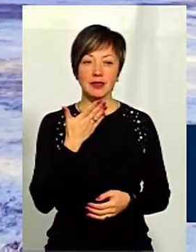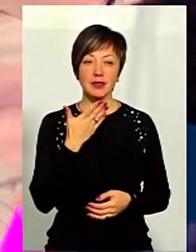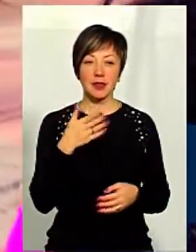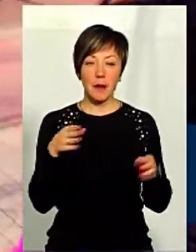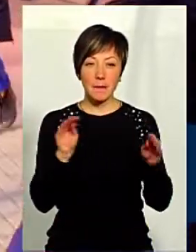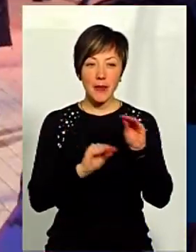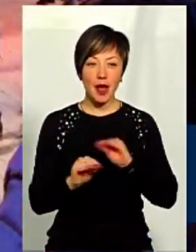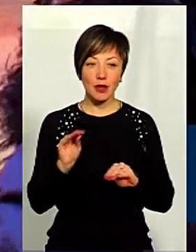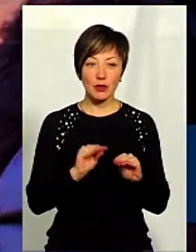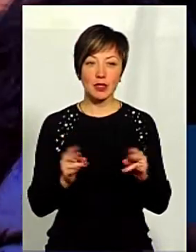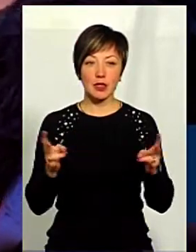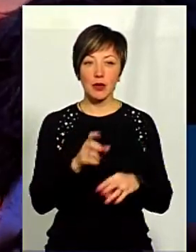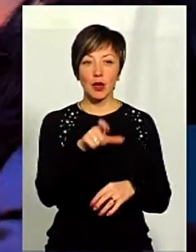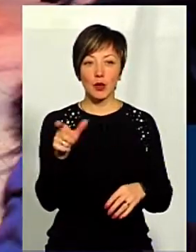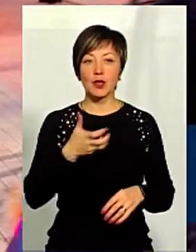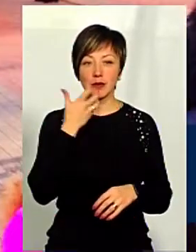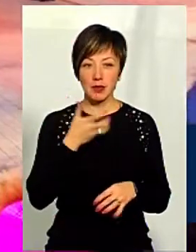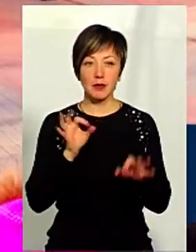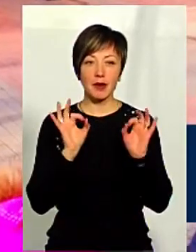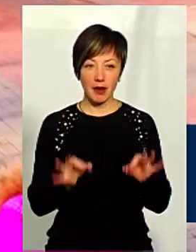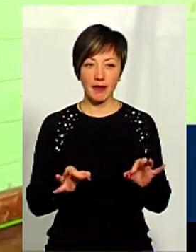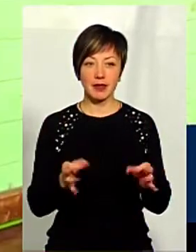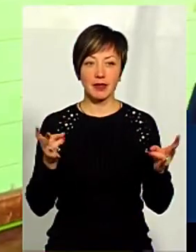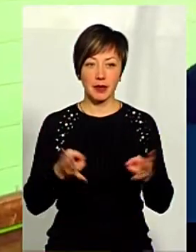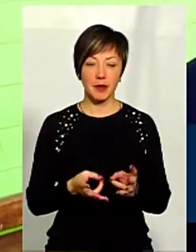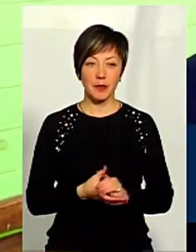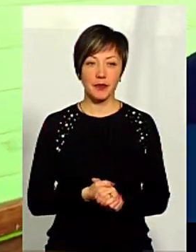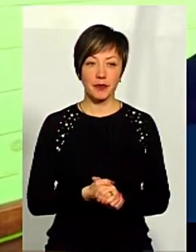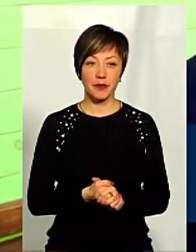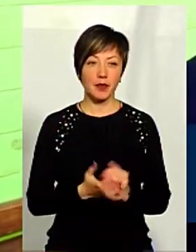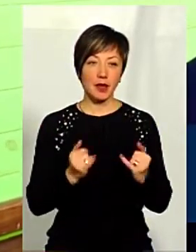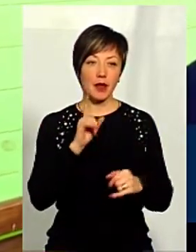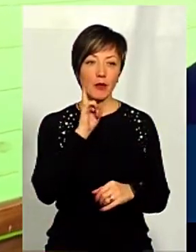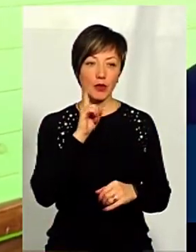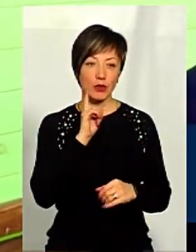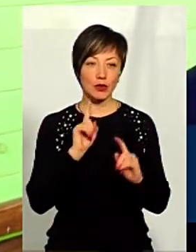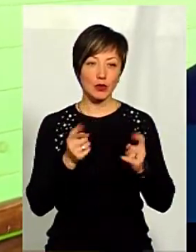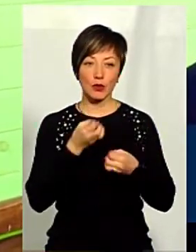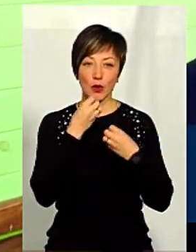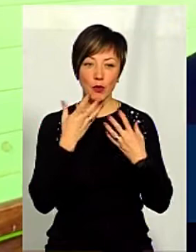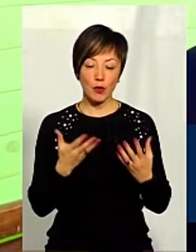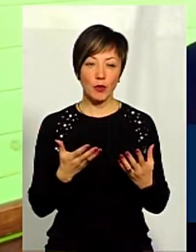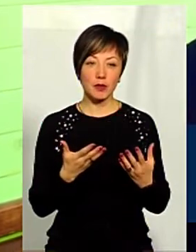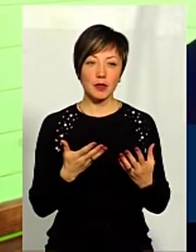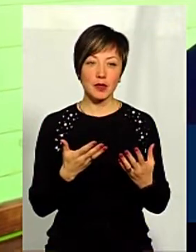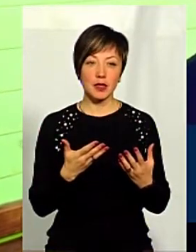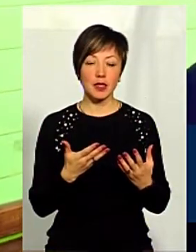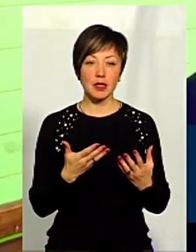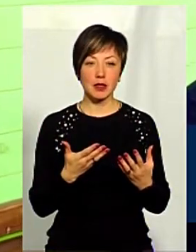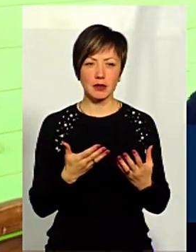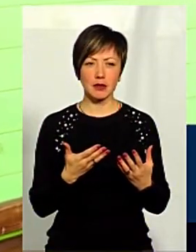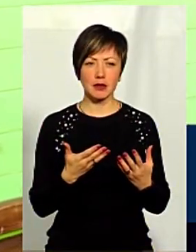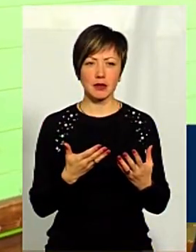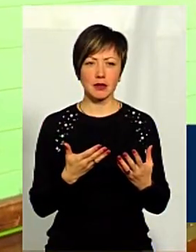прянощів. Треба людям зігріватися, правильно, треба. Для молодіжі це дуже добре, для підлітків